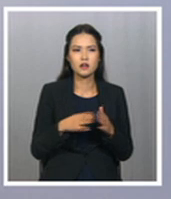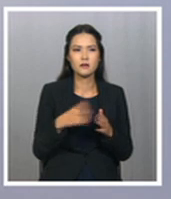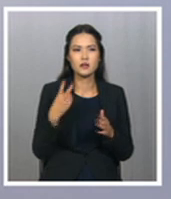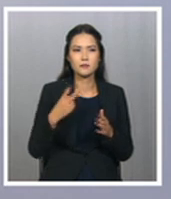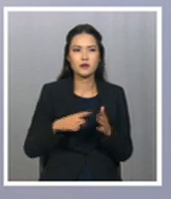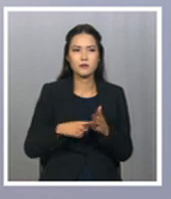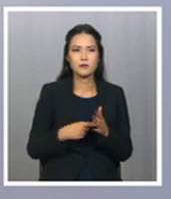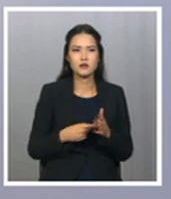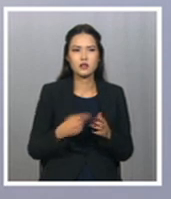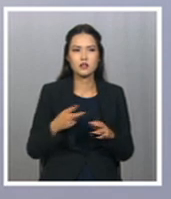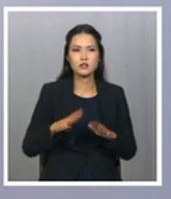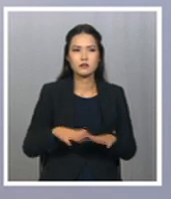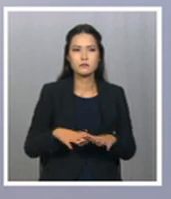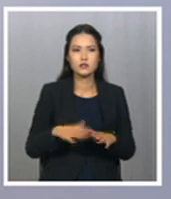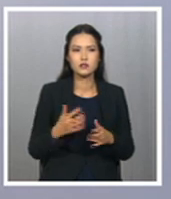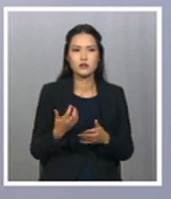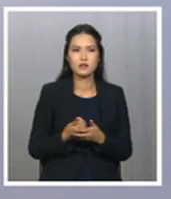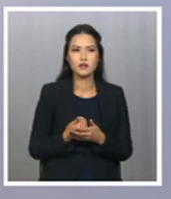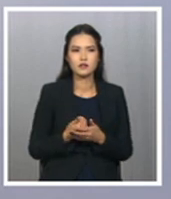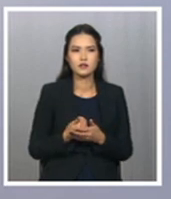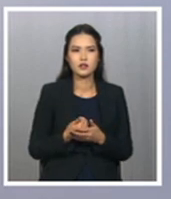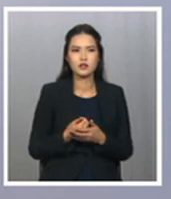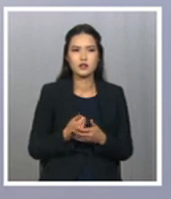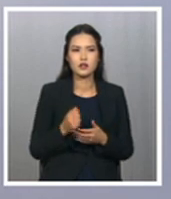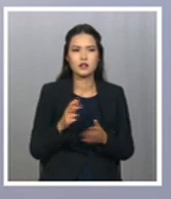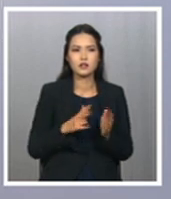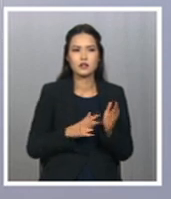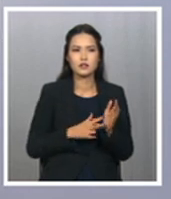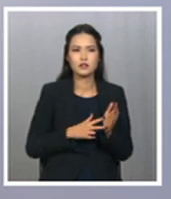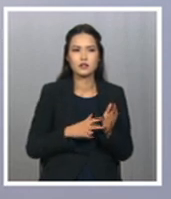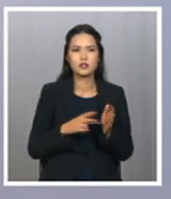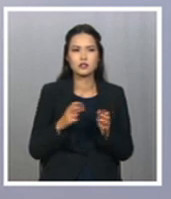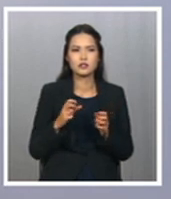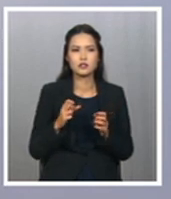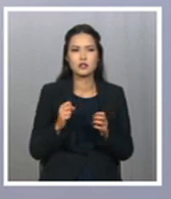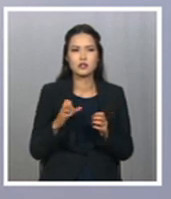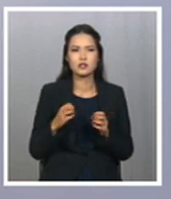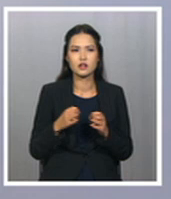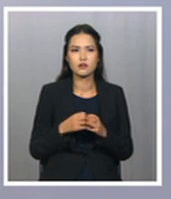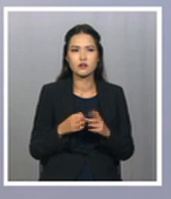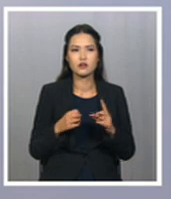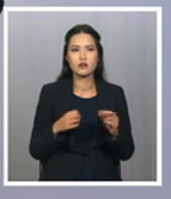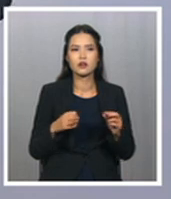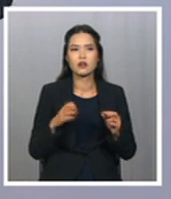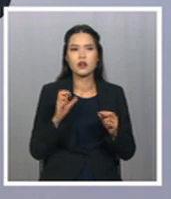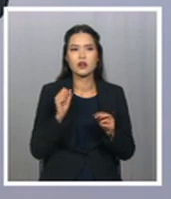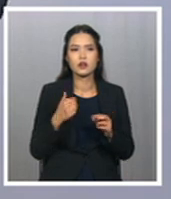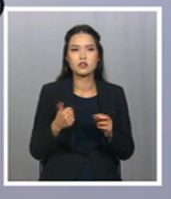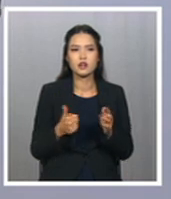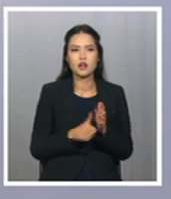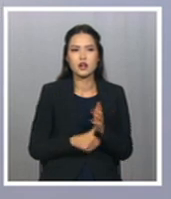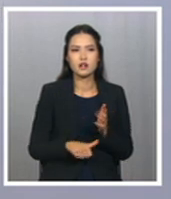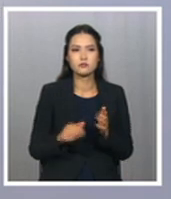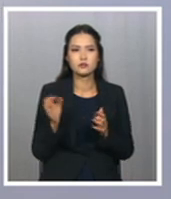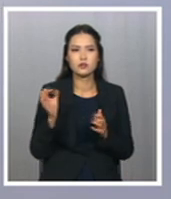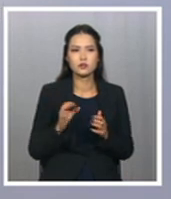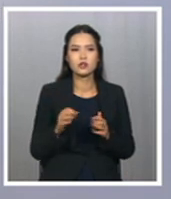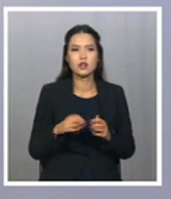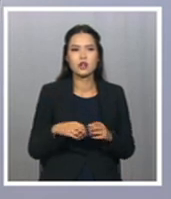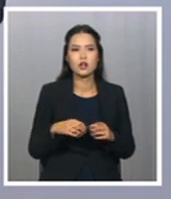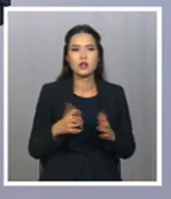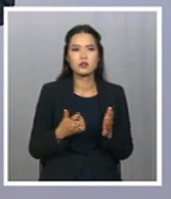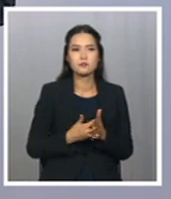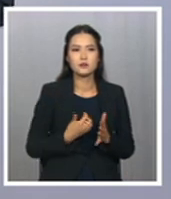жатқан бұрышы белгілі. АБ 8, АЦ 10 және А бұрышы 60 градус. Белгісіз қабырғасы мен